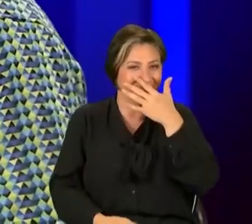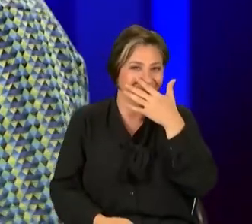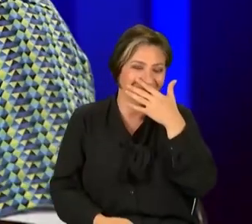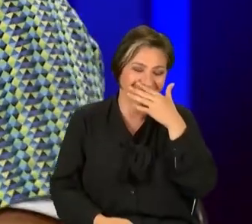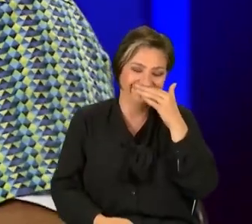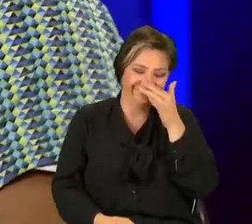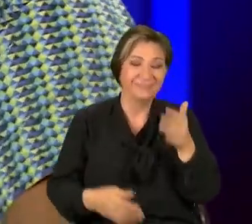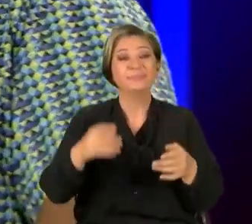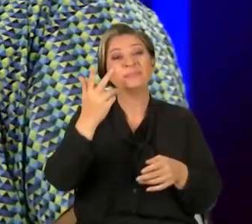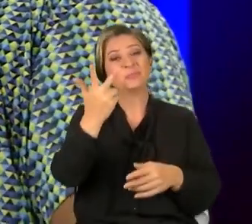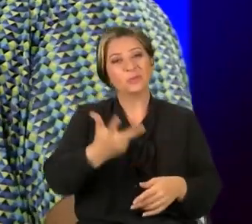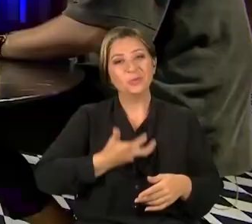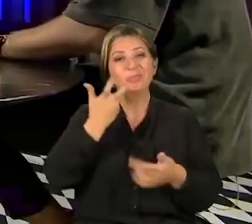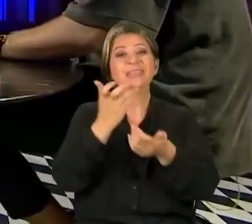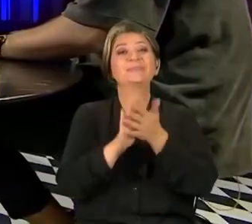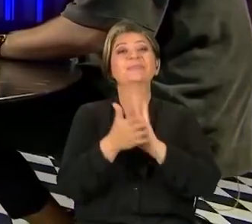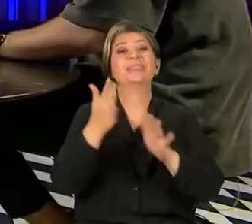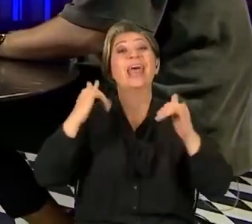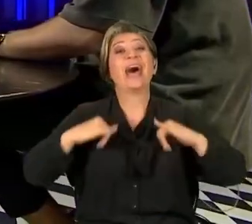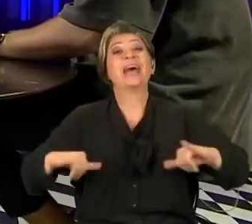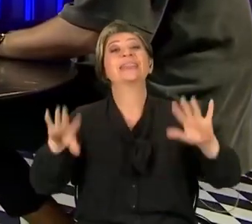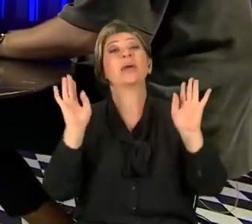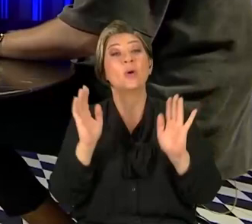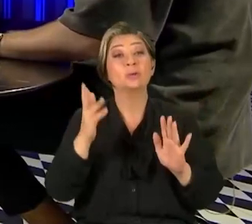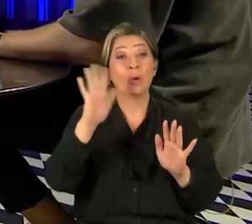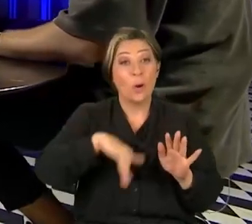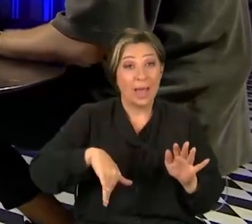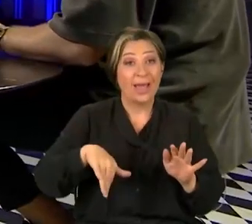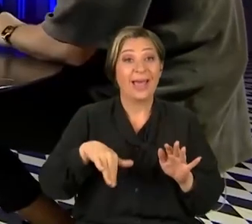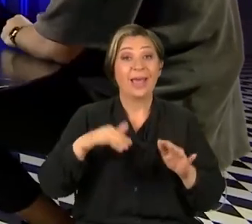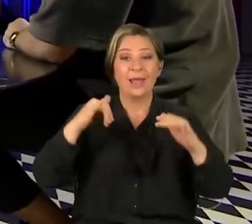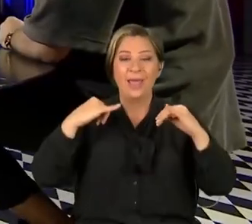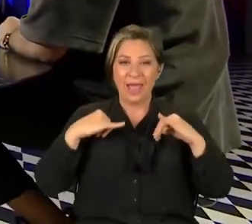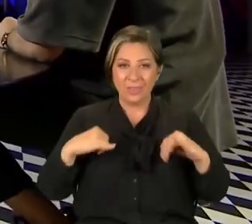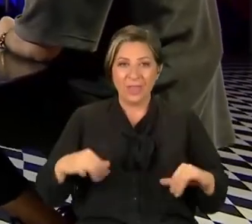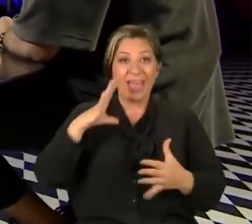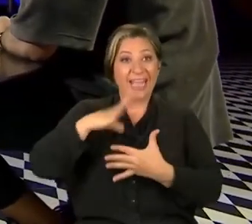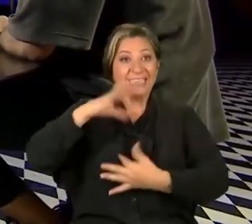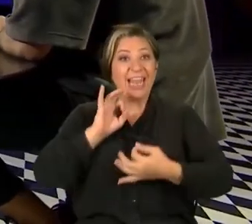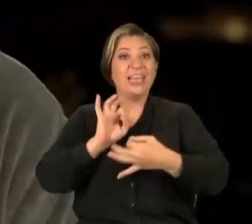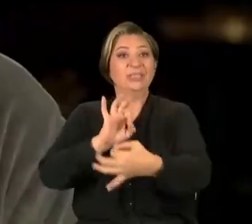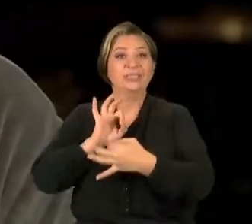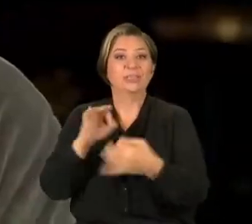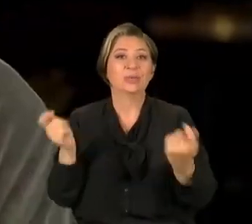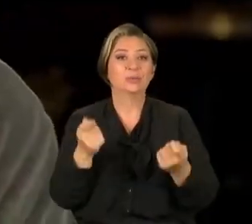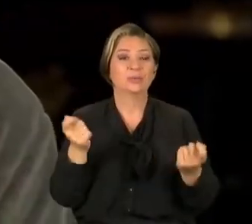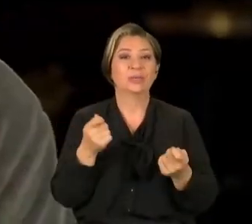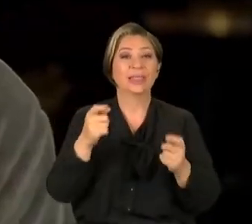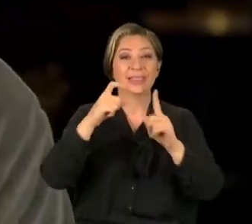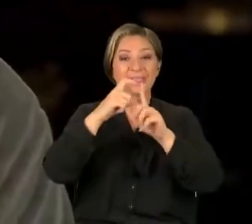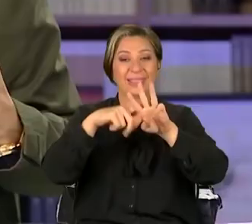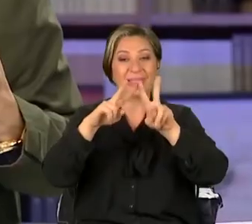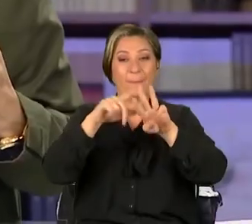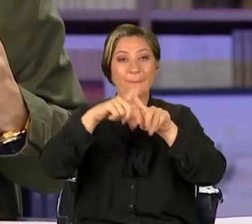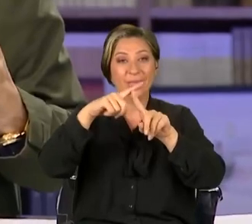ve 3 saat geçmeden filan rahatlayamıyor Sonra sonra rahatlıyor ve kişisel ilişki kurmaya çalışıyor Mesela Demet